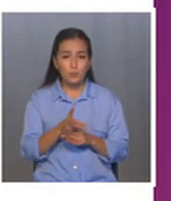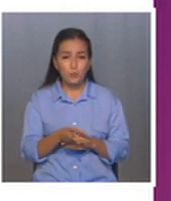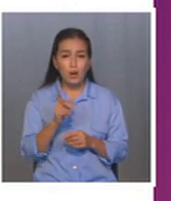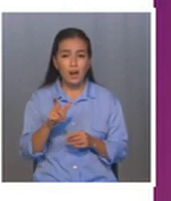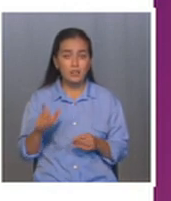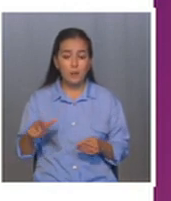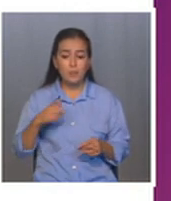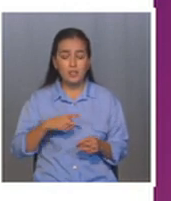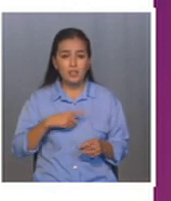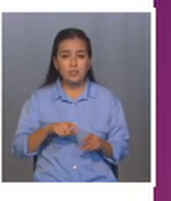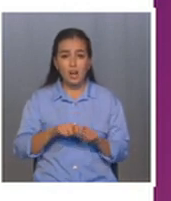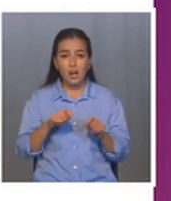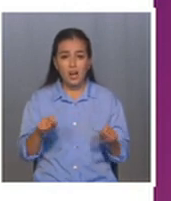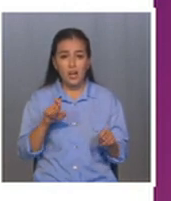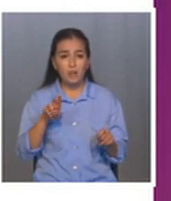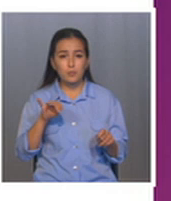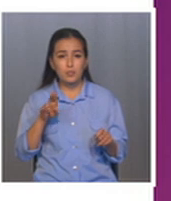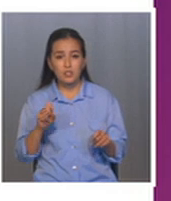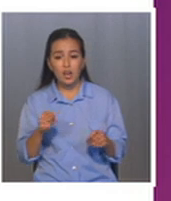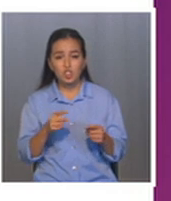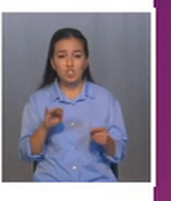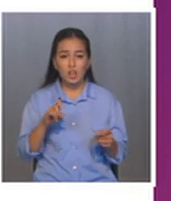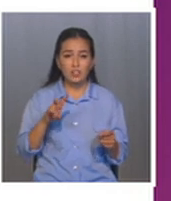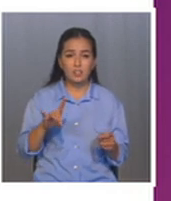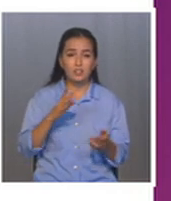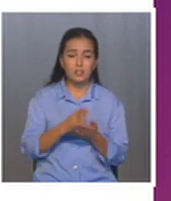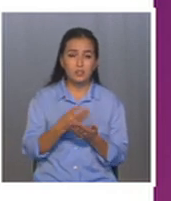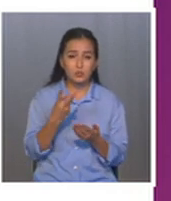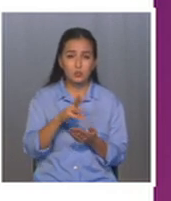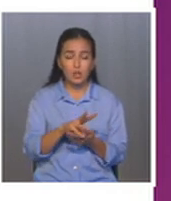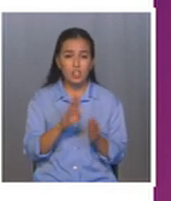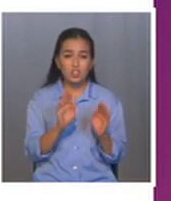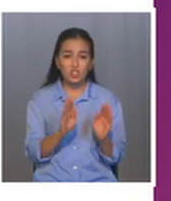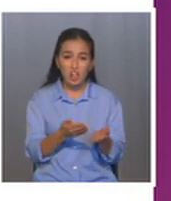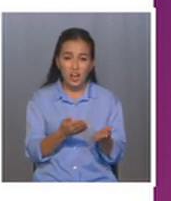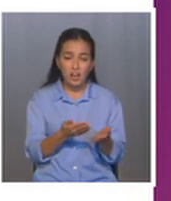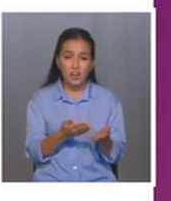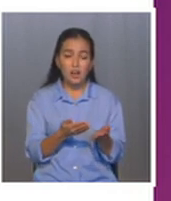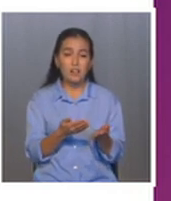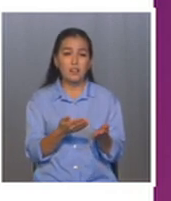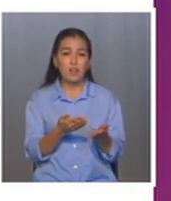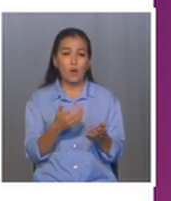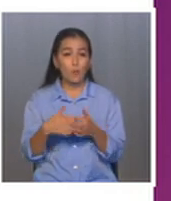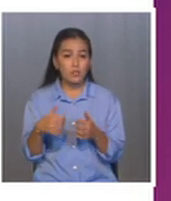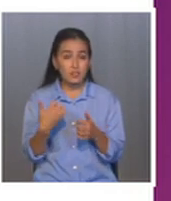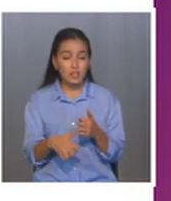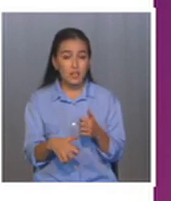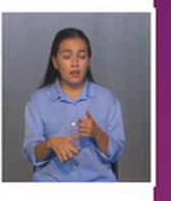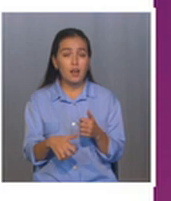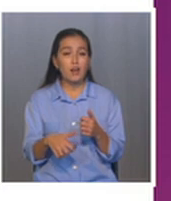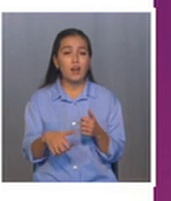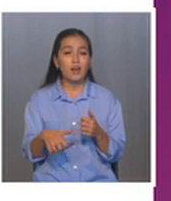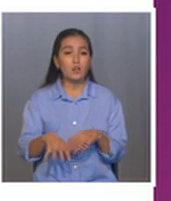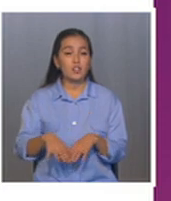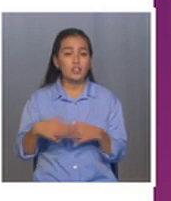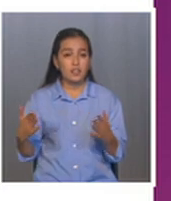қарай эпикалық жанр үш түрге бөлінеді. Шағын көлемді эпикалық тұр, орта көлемді эпикалық тұр,